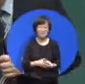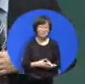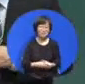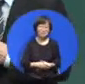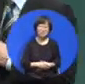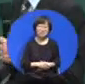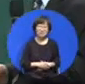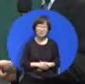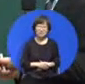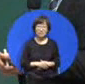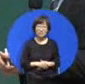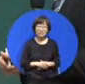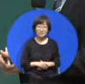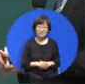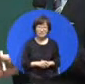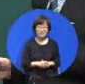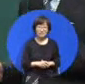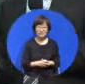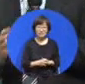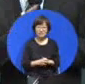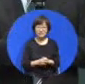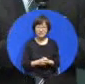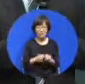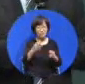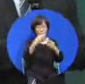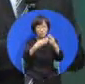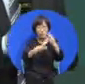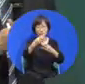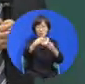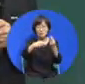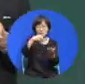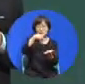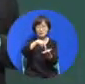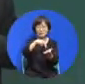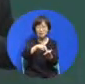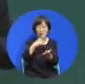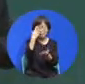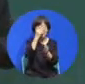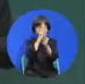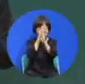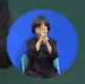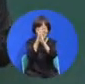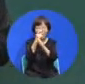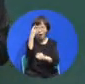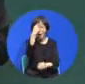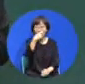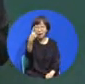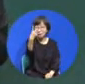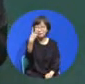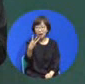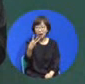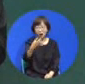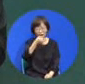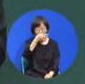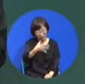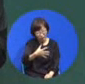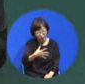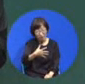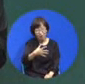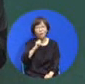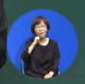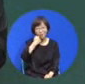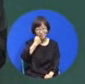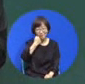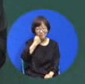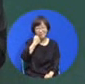삼중생활을 하다 보니까 굉장히 어려운 겁니다. Trying to live three separate lives, it's very difficult for them. 그래서 이번